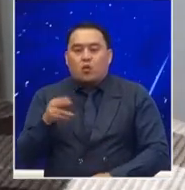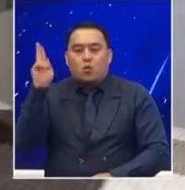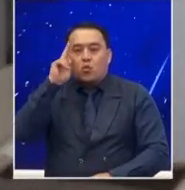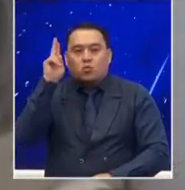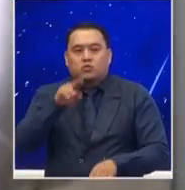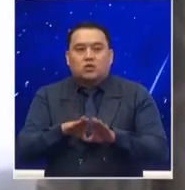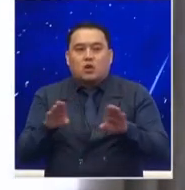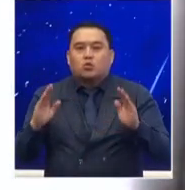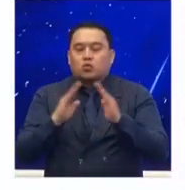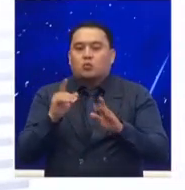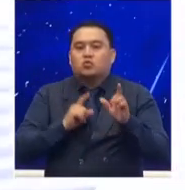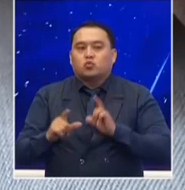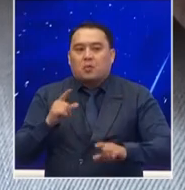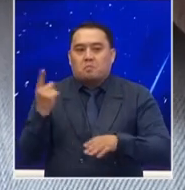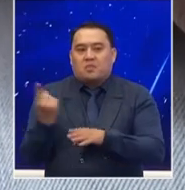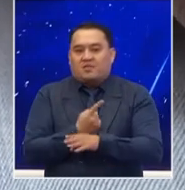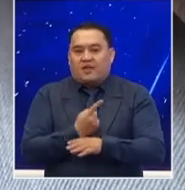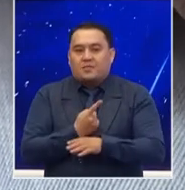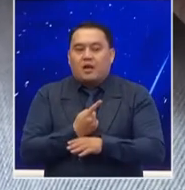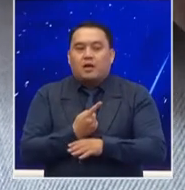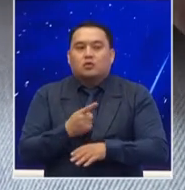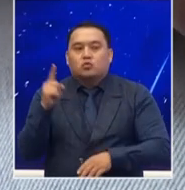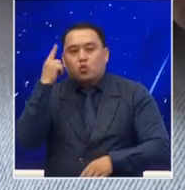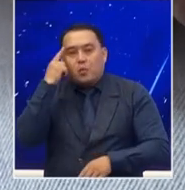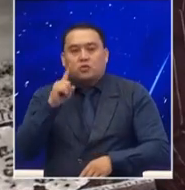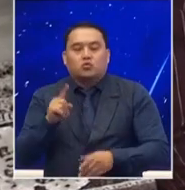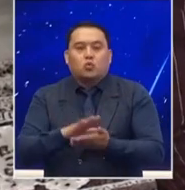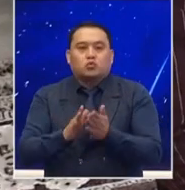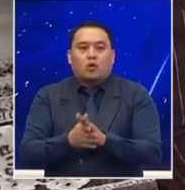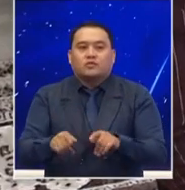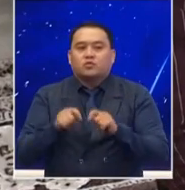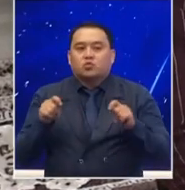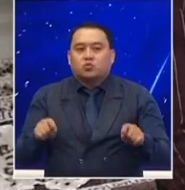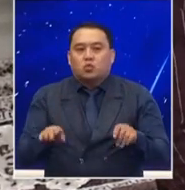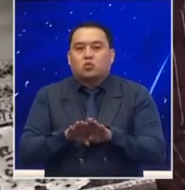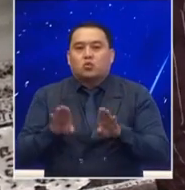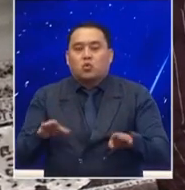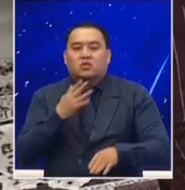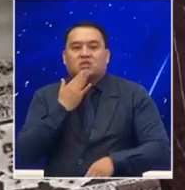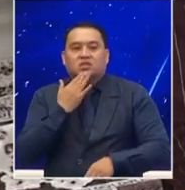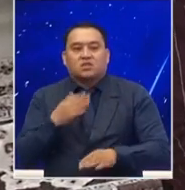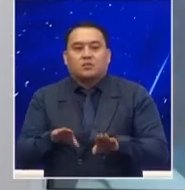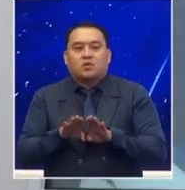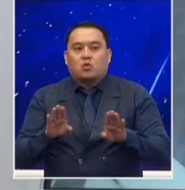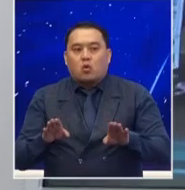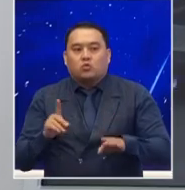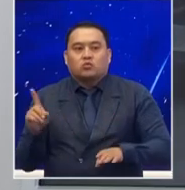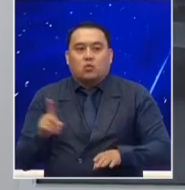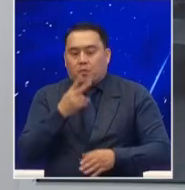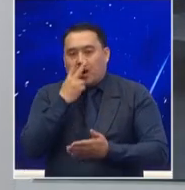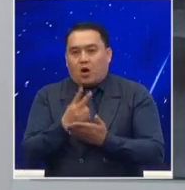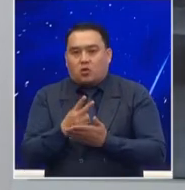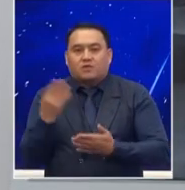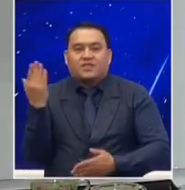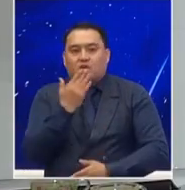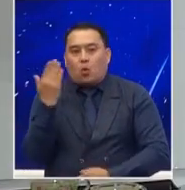учащегося, такой дом студентов он видит впервые. Максим считает, что условия, созданные тут, ничем не уступают зарубежным общежитиям, которые показывают в